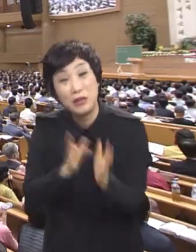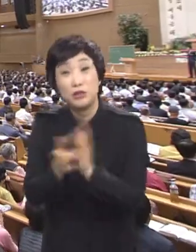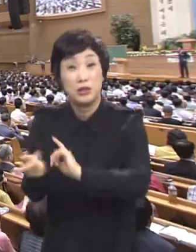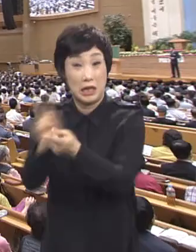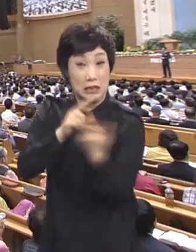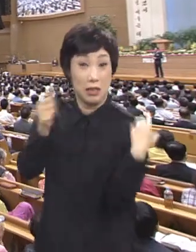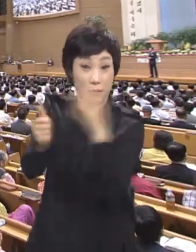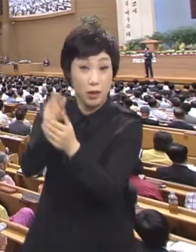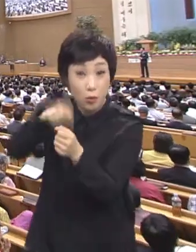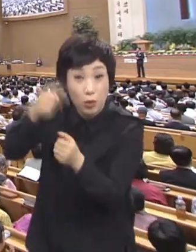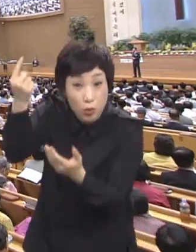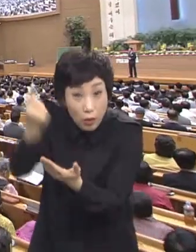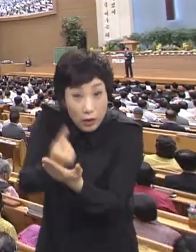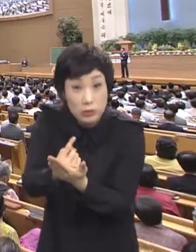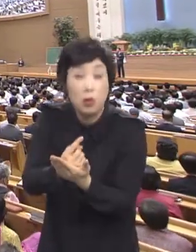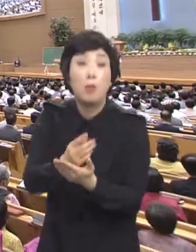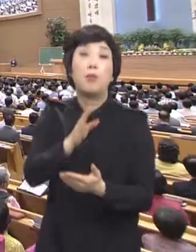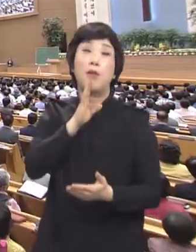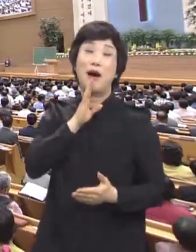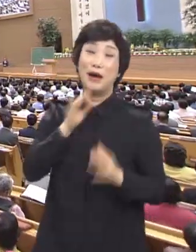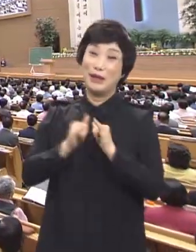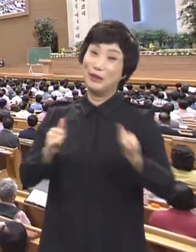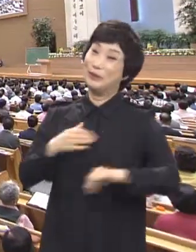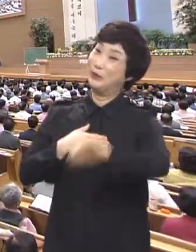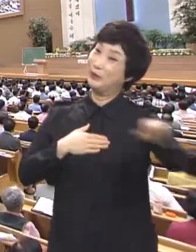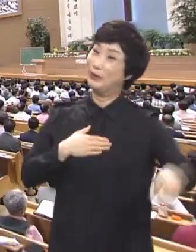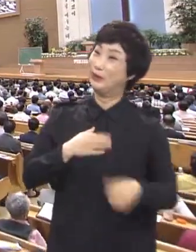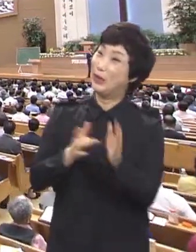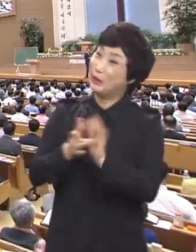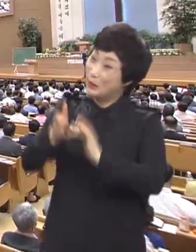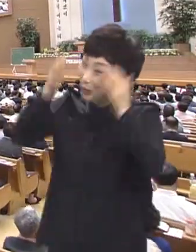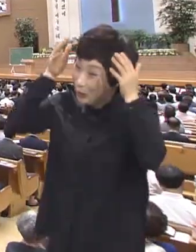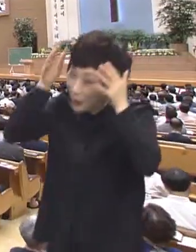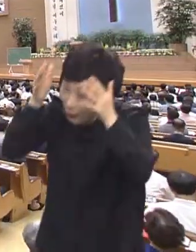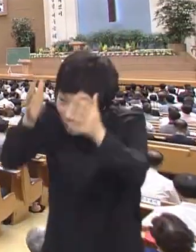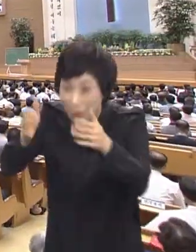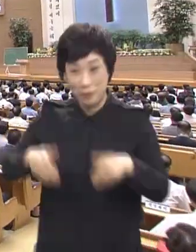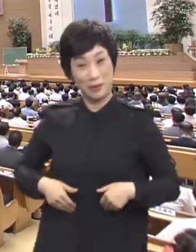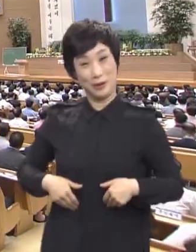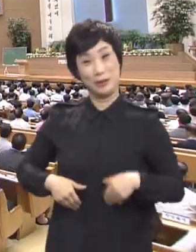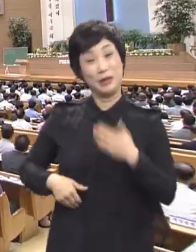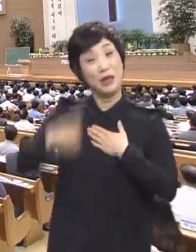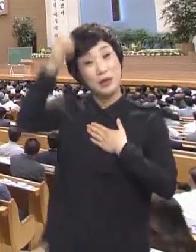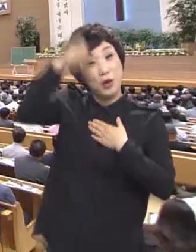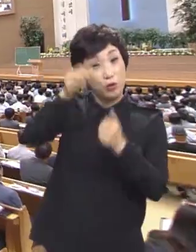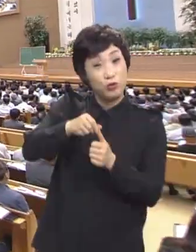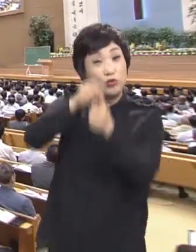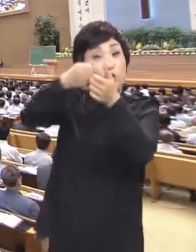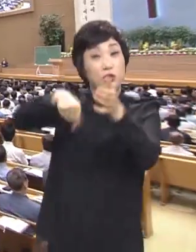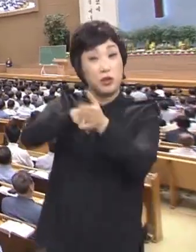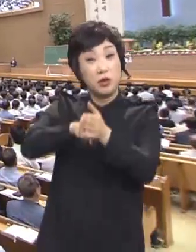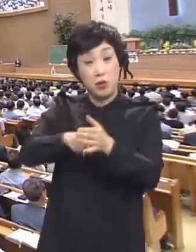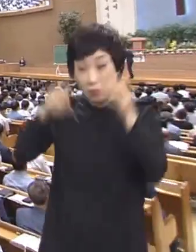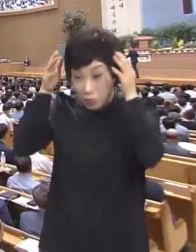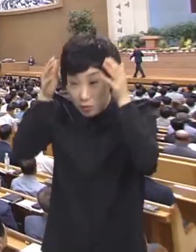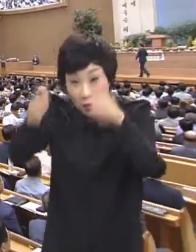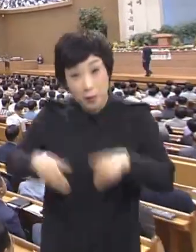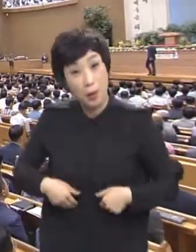말입니다. 온 인류는 그 예수에게 주목하라. 살기를 원하거든 주목하라 이